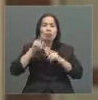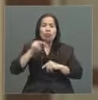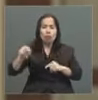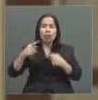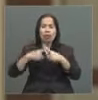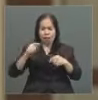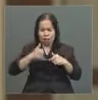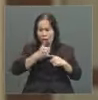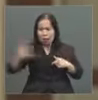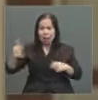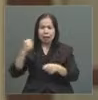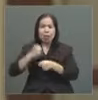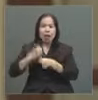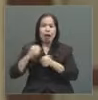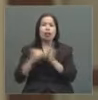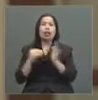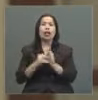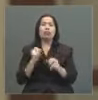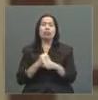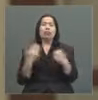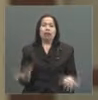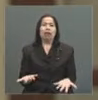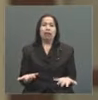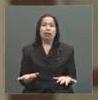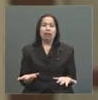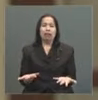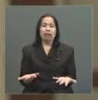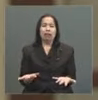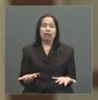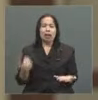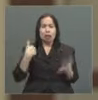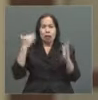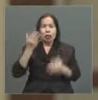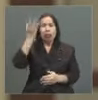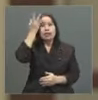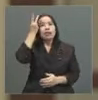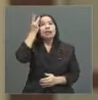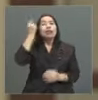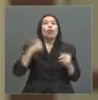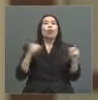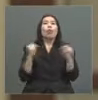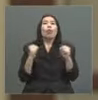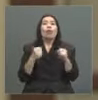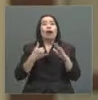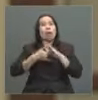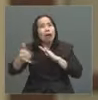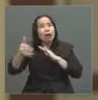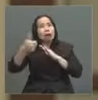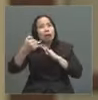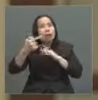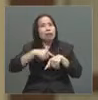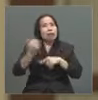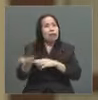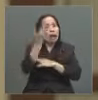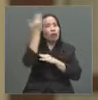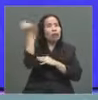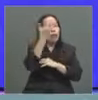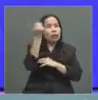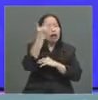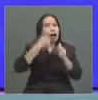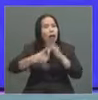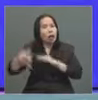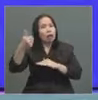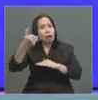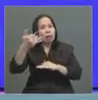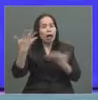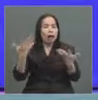แต่ว่าต้องออกมาทำงานที่กรุงเทพมหานครแบบนี้ค่ะหลายคนอาจจะกังวลใจว่าเอ๊ะแล้วเราจะออกจากบ้านตั้งแต่ช่วงเช้าได้หรือเปล่าหรือจะ